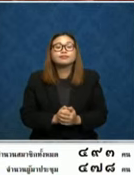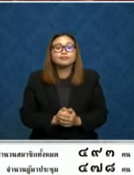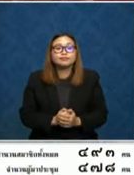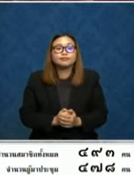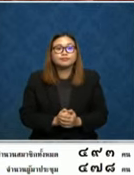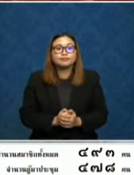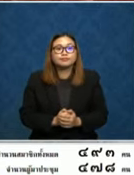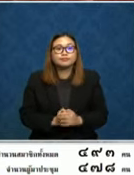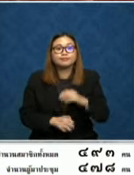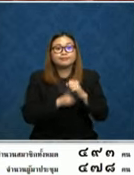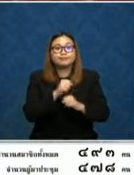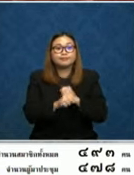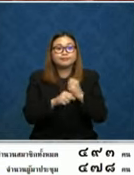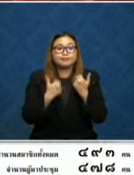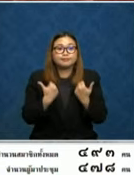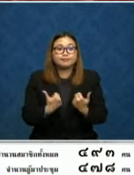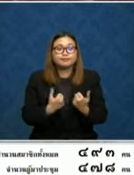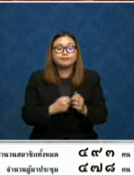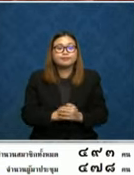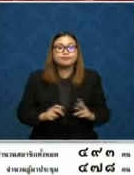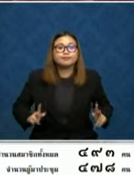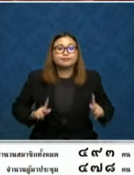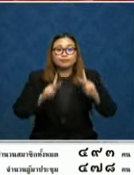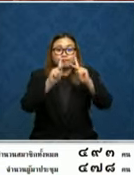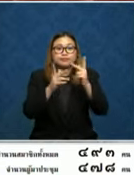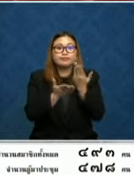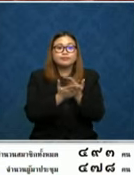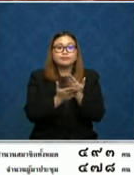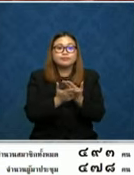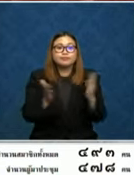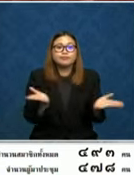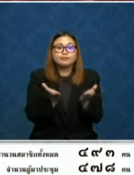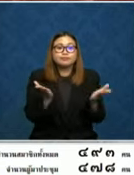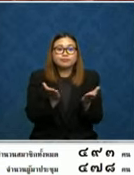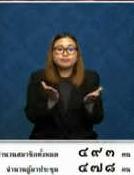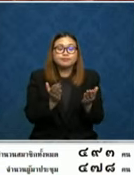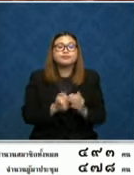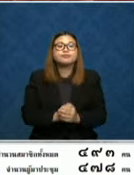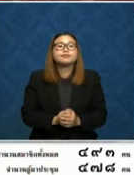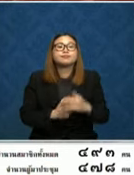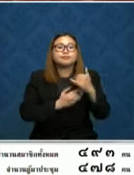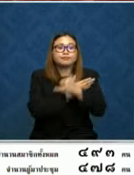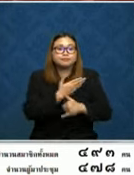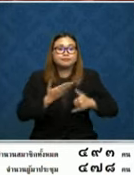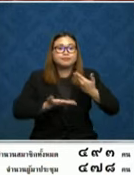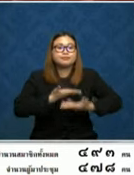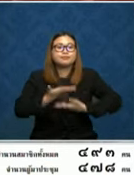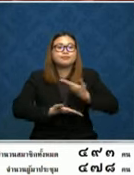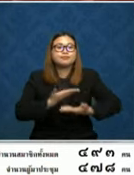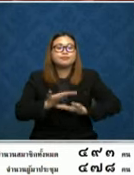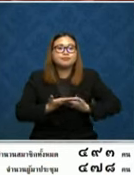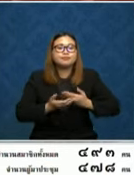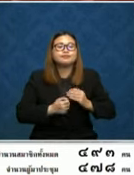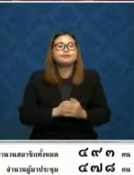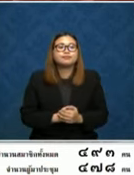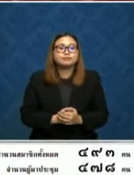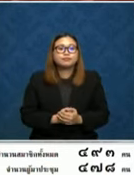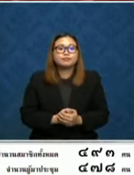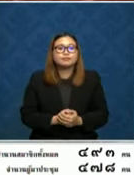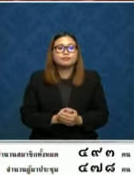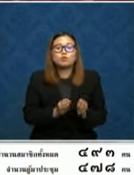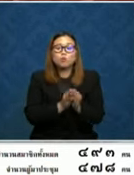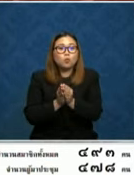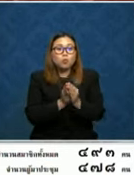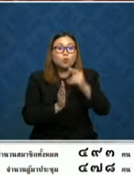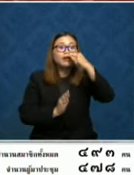ว่าในปีเดียวกันเนี่ยครับกระทรวงพาณิชย์กรมส่งเสริมการค้าระหว่างประเทศก็ทำโครงการครัวไทยสู่ครัวโลก